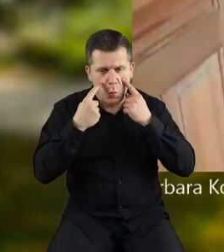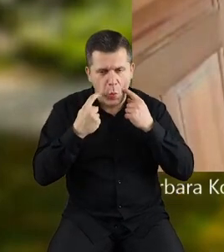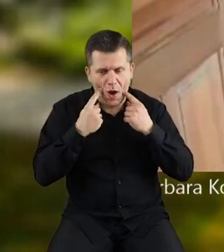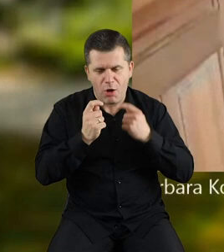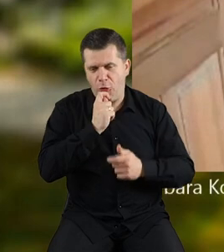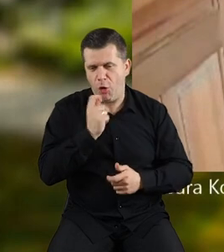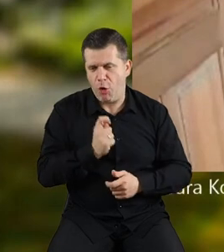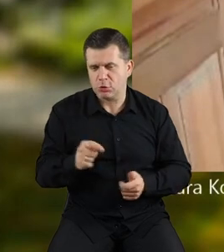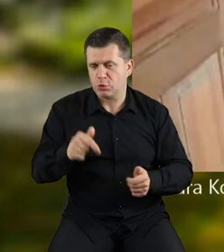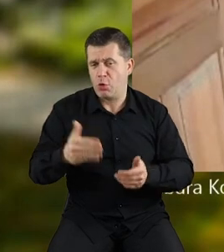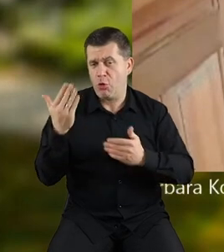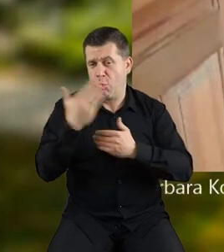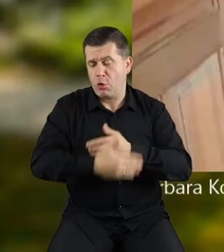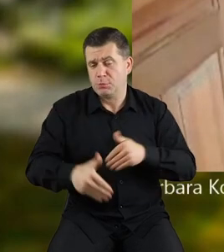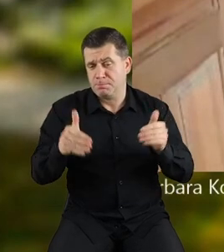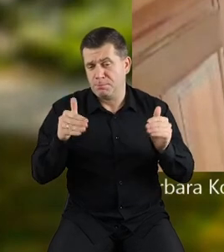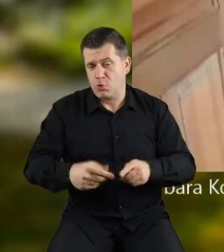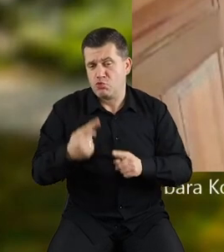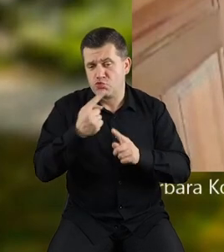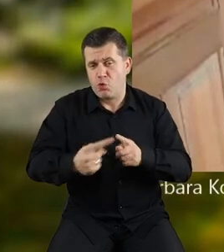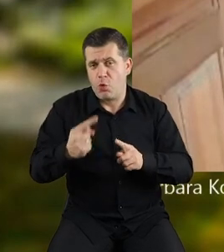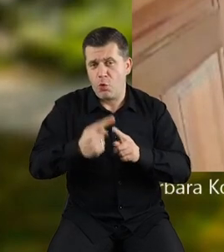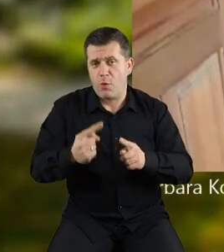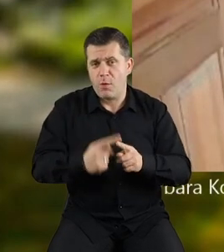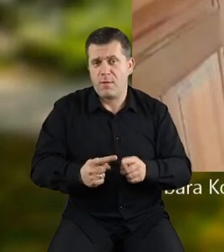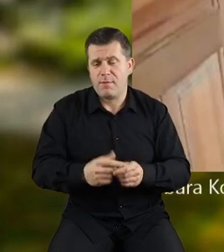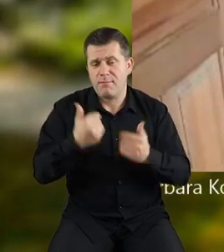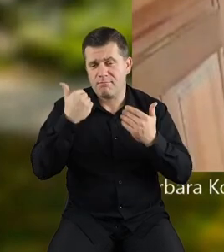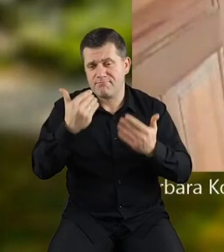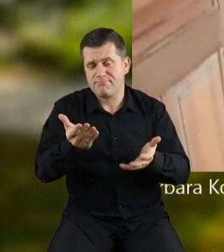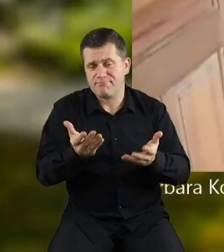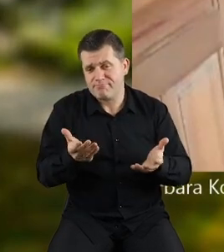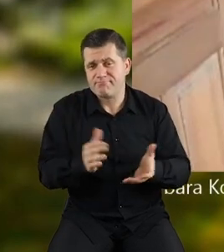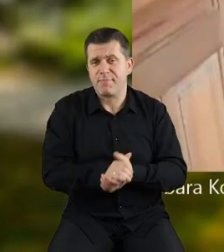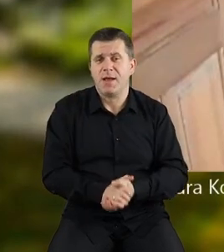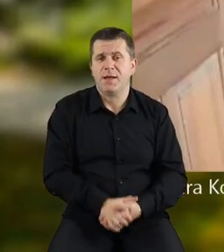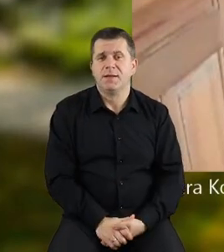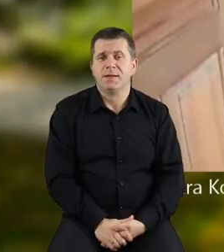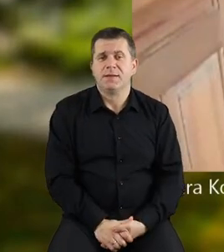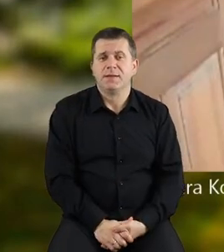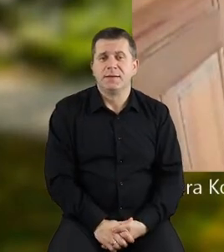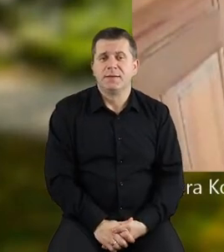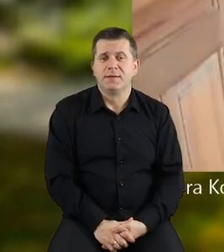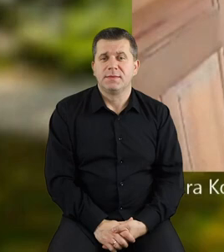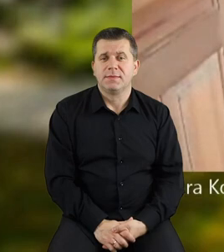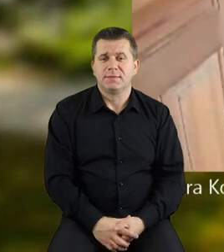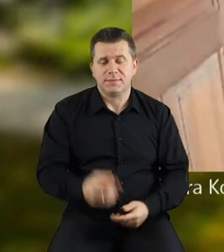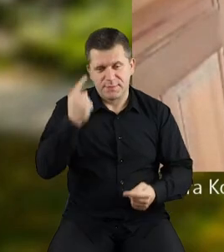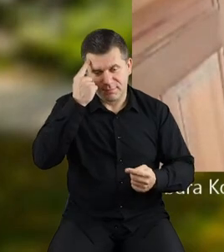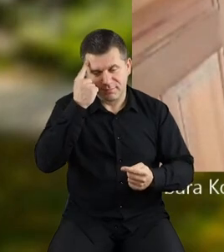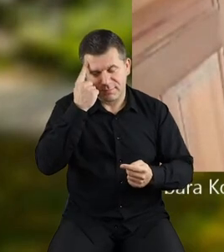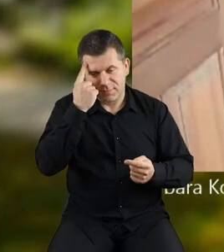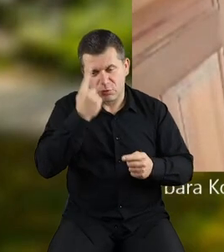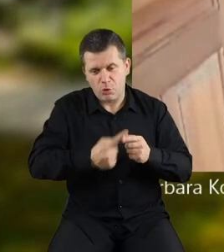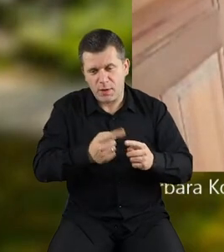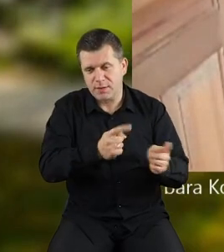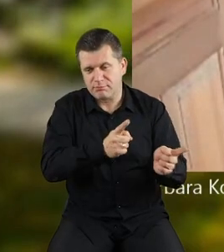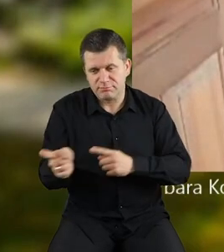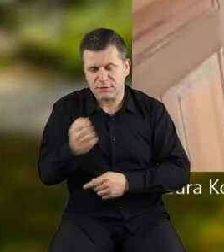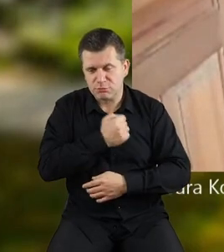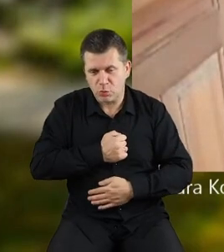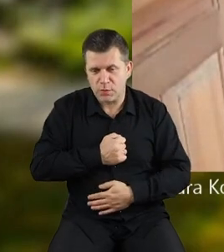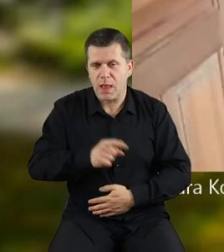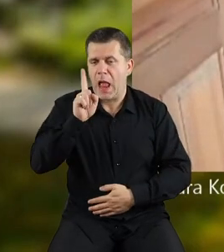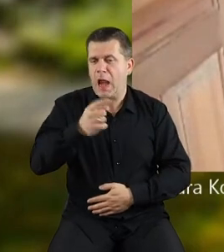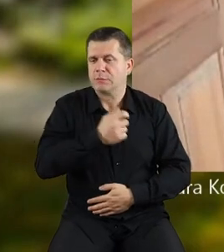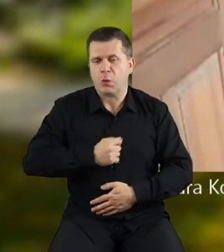łez i goryczy, no to może ten koniec, choć wieńczy dzieło, zdaje się, w stronę smutku,